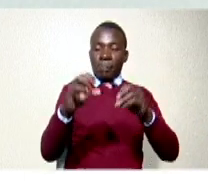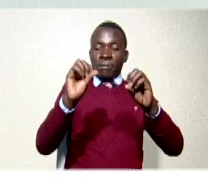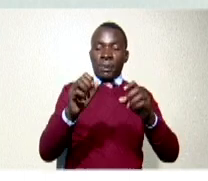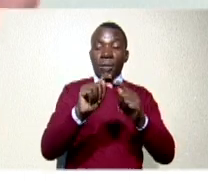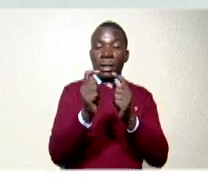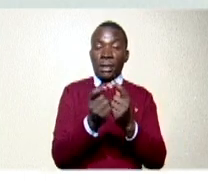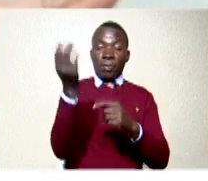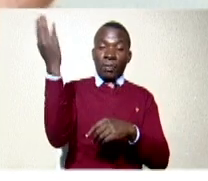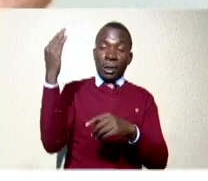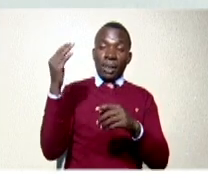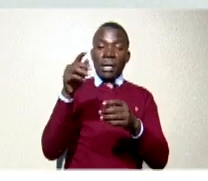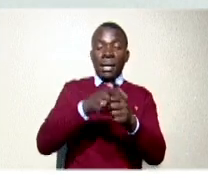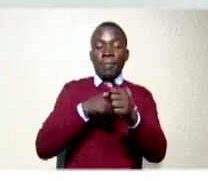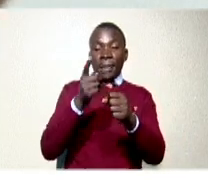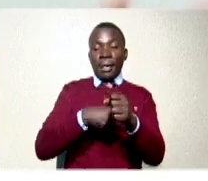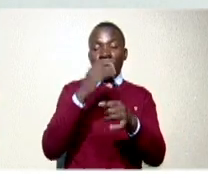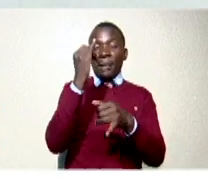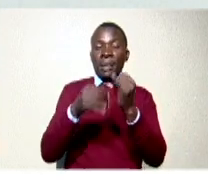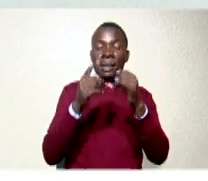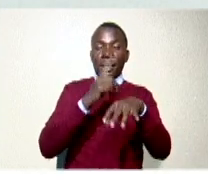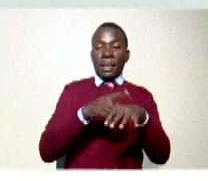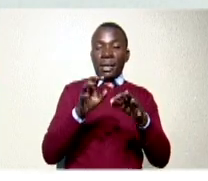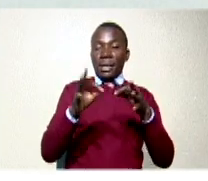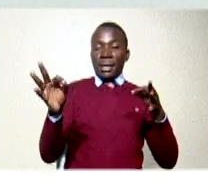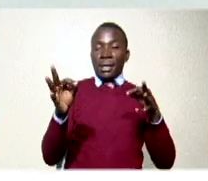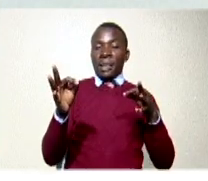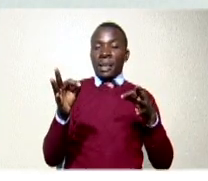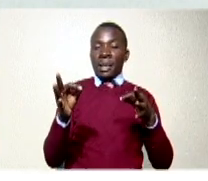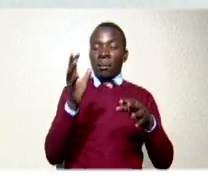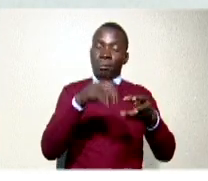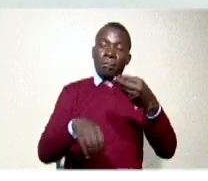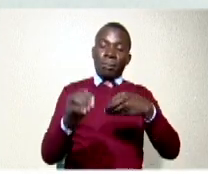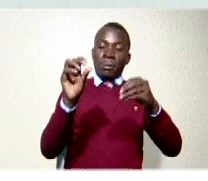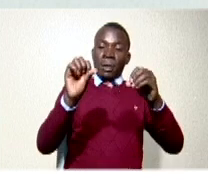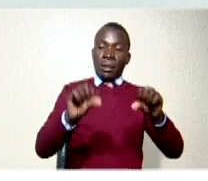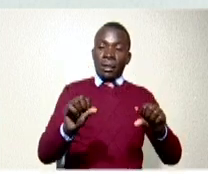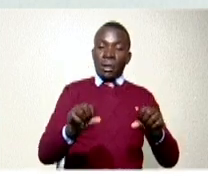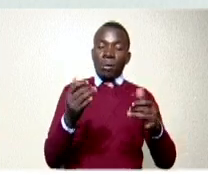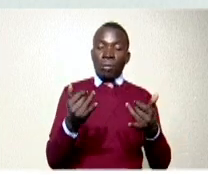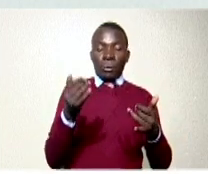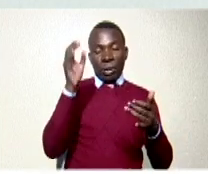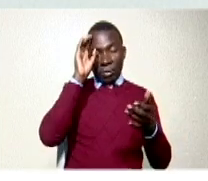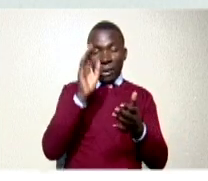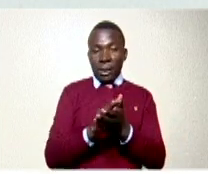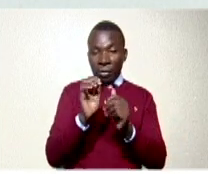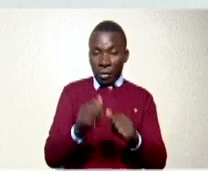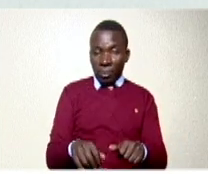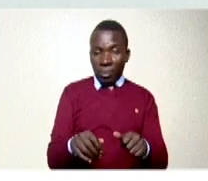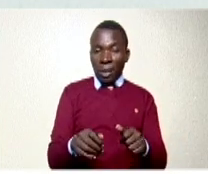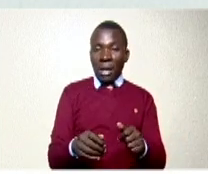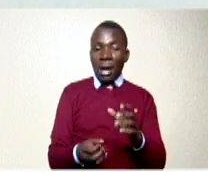ibirayi nabyo byabimaze igihe bitera neza ndetse mu mwaka muri iki gihembwe gishizeho byasaga naho byize ko bizera neza haza birabiza